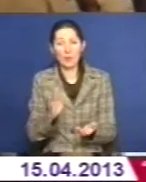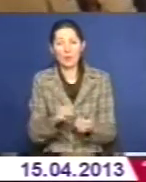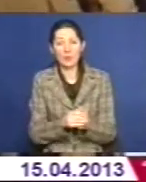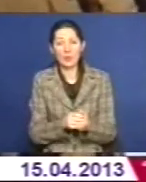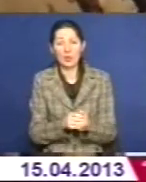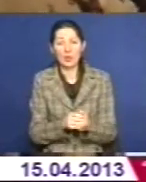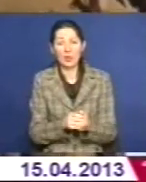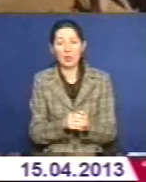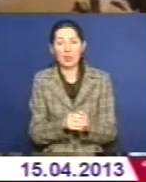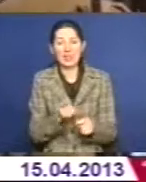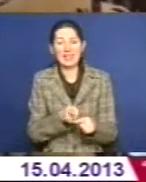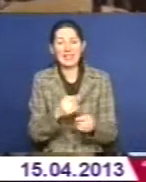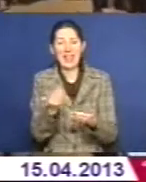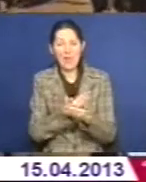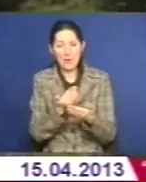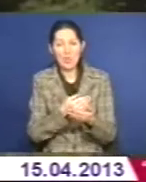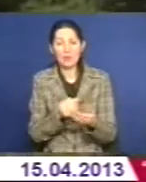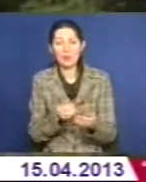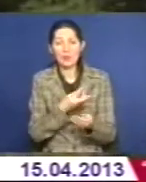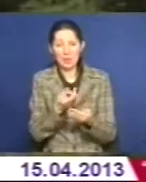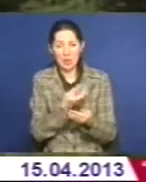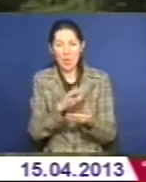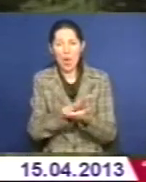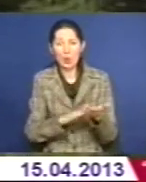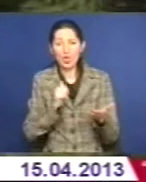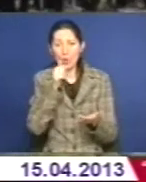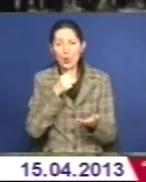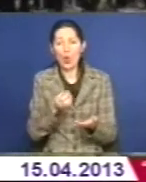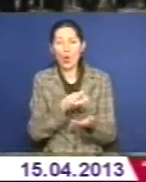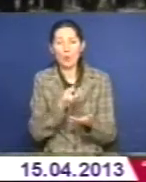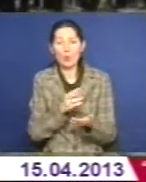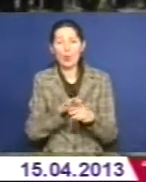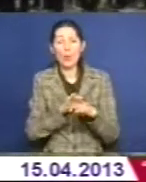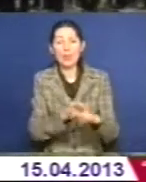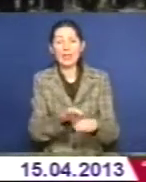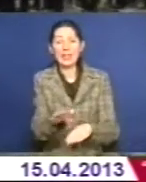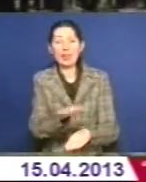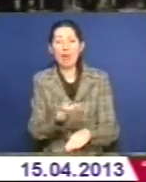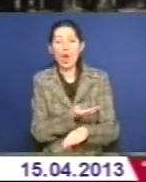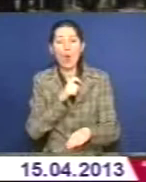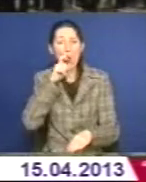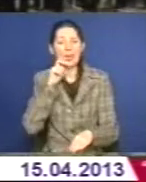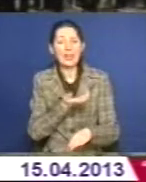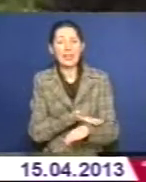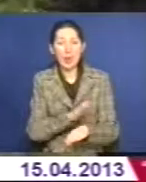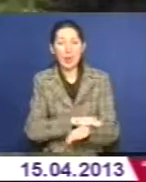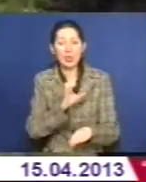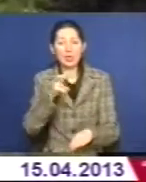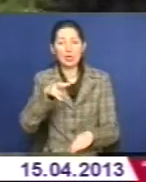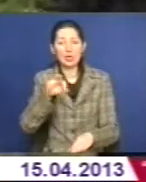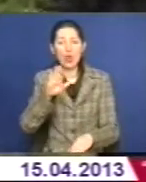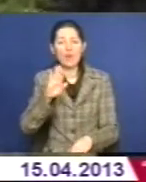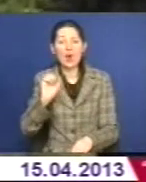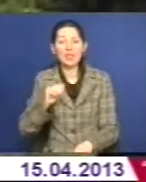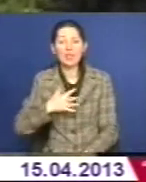Цей фільм знімали протягом року. Зйомки проходили на території України, Польщі, Словаччини і Канади. Саме в Канаді